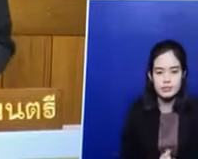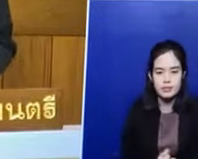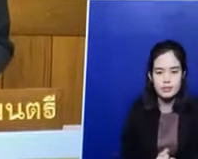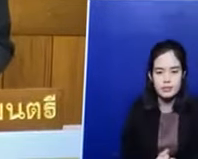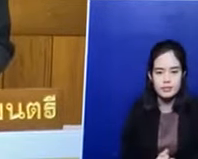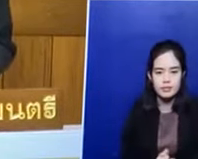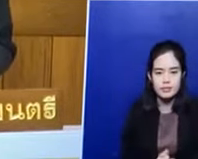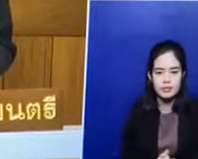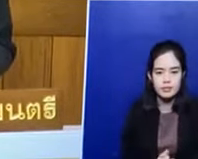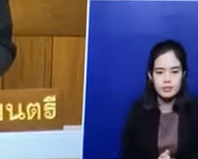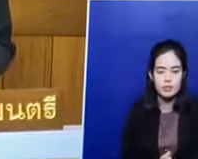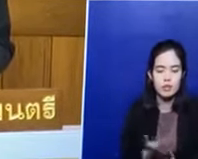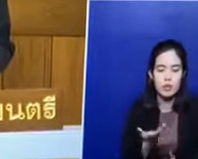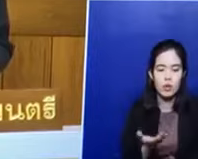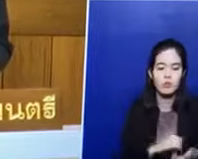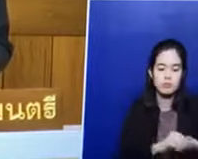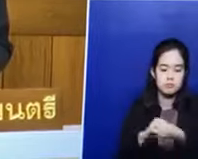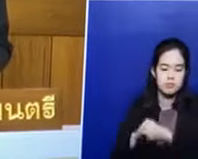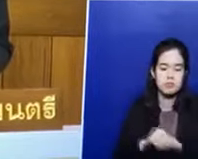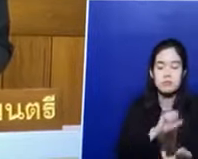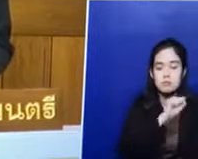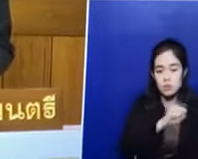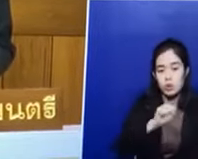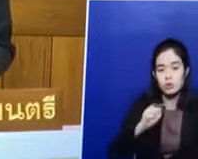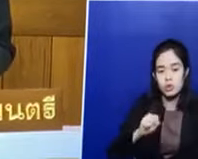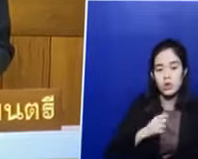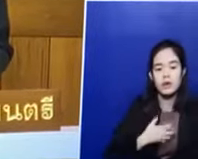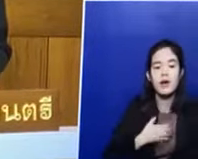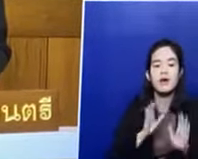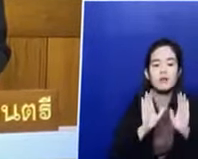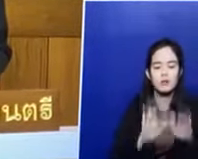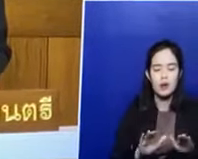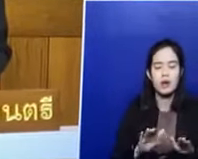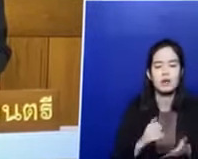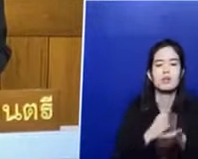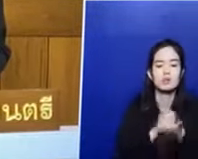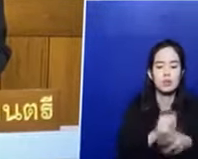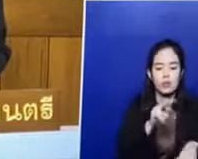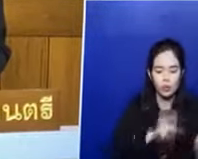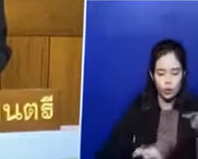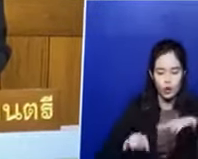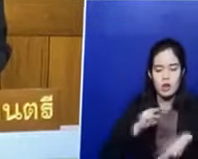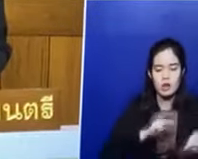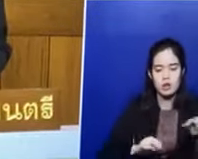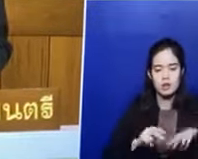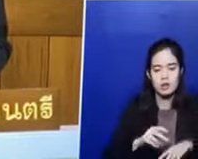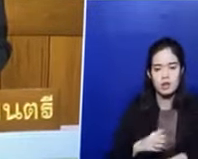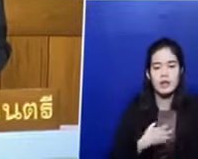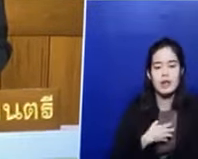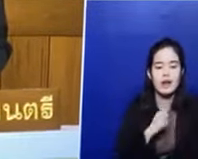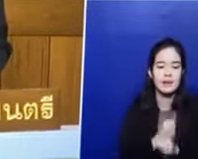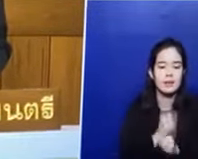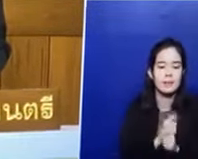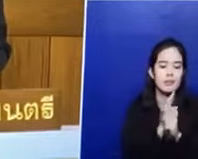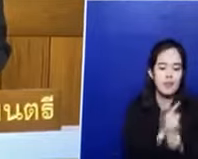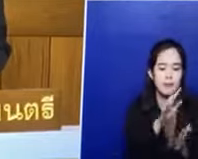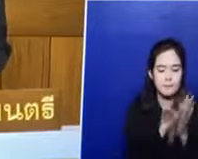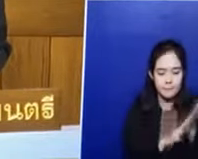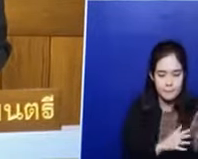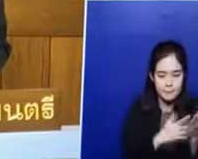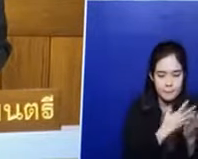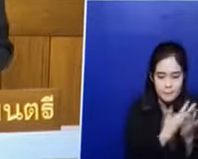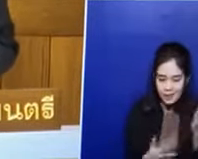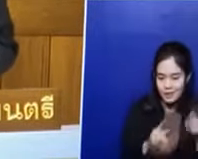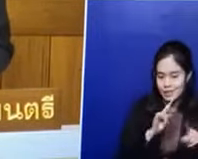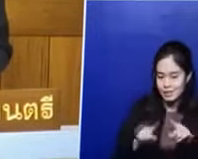ท่านสสต่างๆนะครับช่วยกรุณาไปช่วยกันดูแลด้วยข้างล่างในการจัดทำแผนและขึ้นมาก็ขอให้มันตรงตามกรอบที่กำหนดนะครับมีแผน